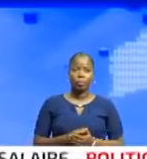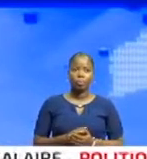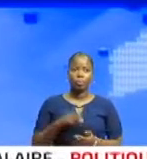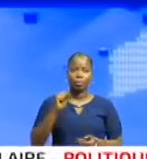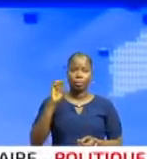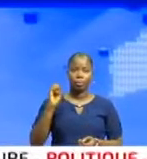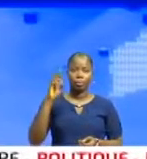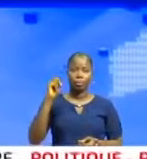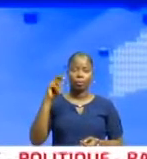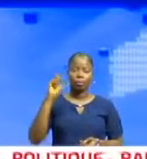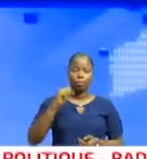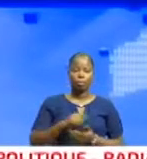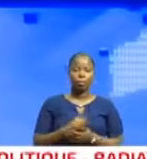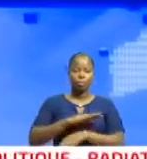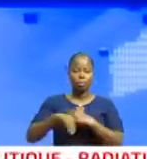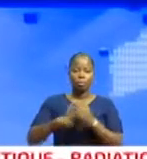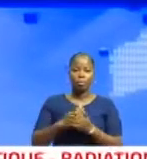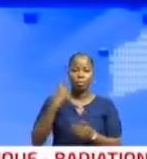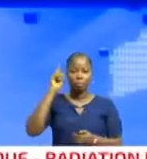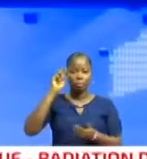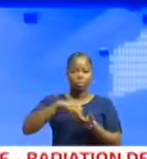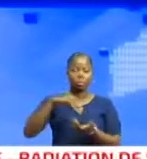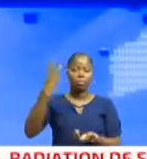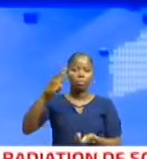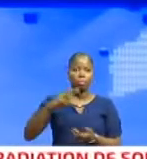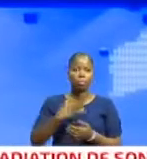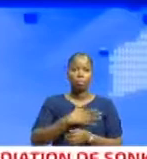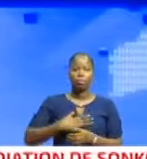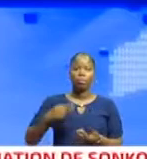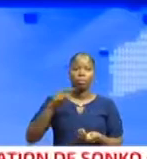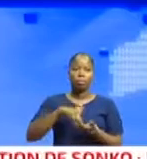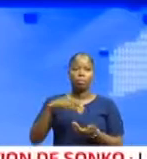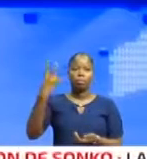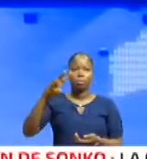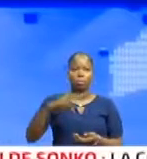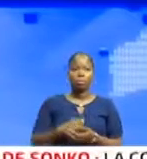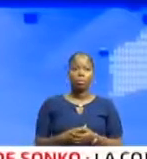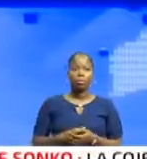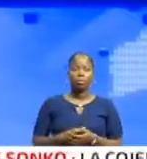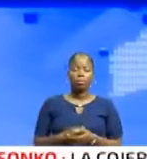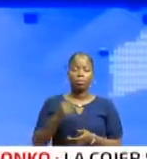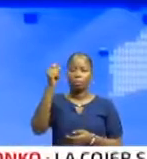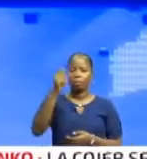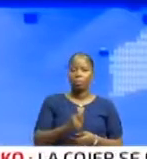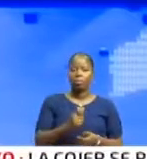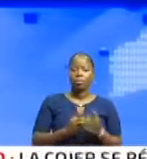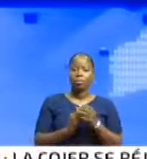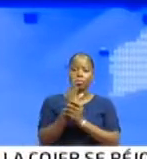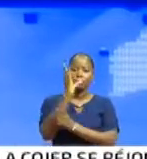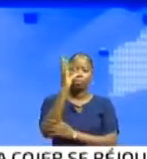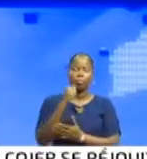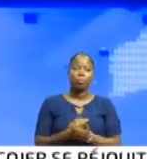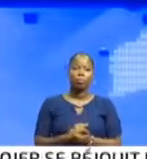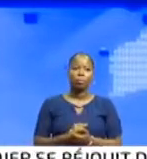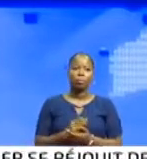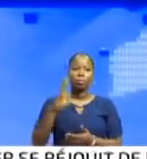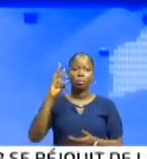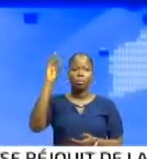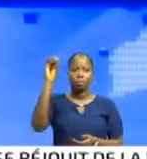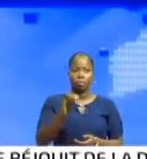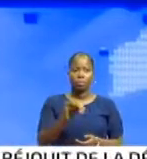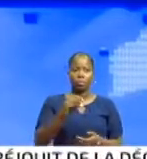toutes les perspectives pour 2016 et 2017 reste positive avec un taux de croissance projeté au-dessus de 6% le